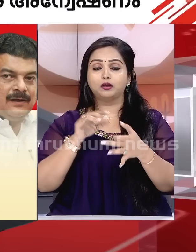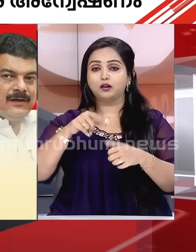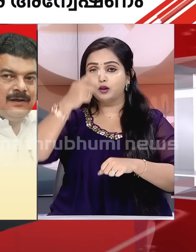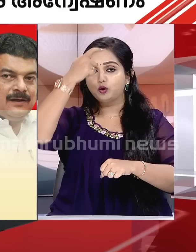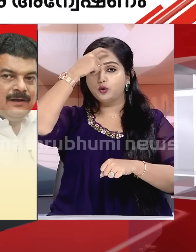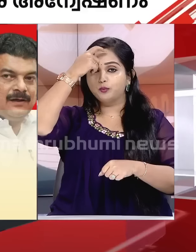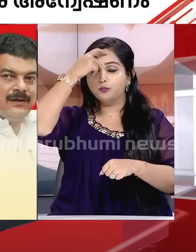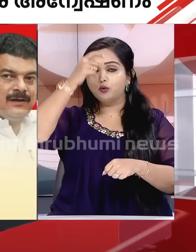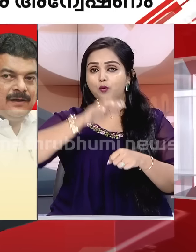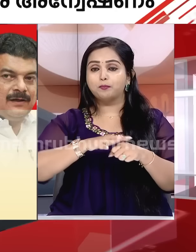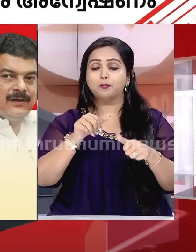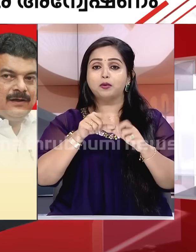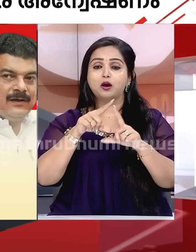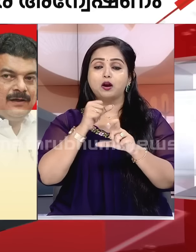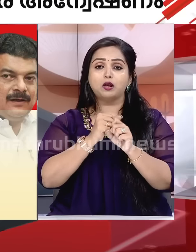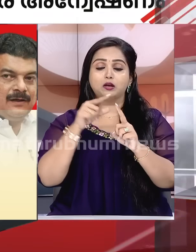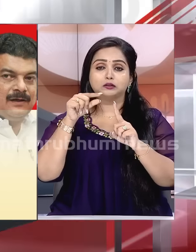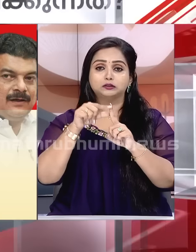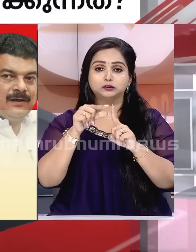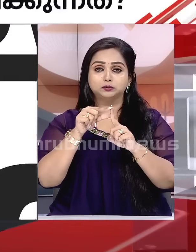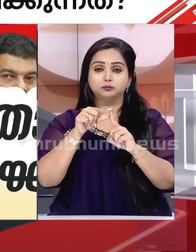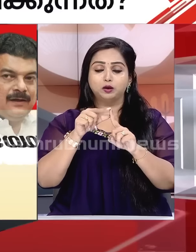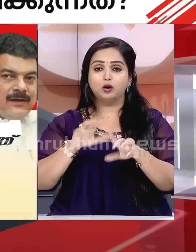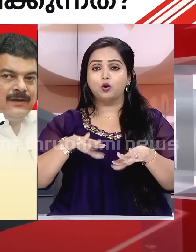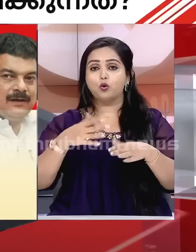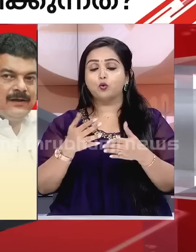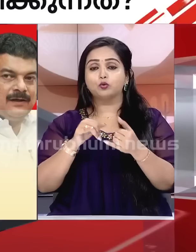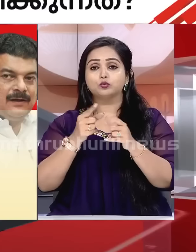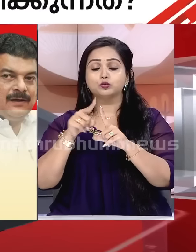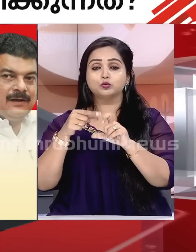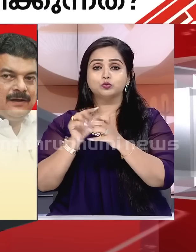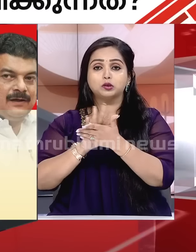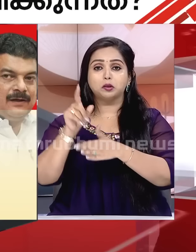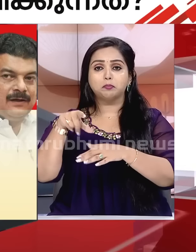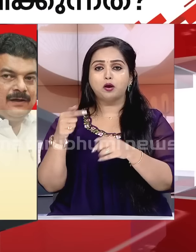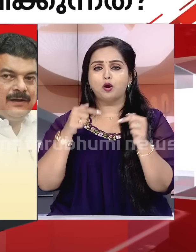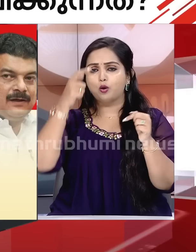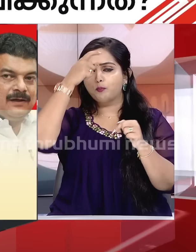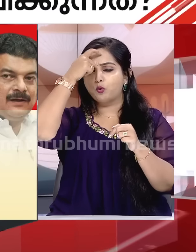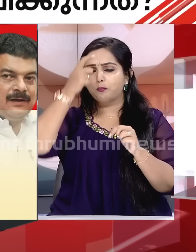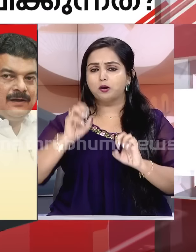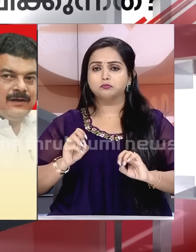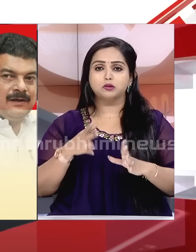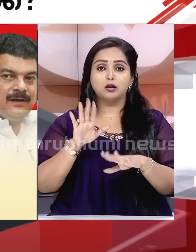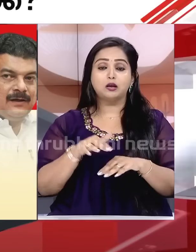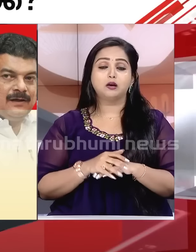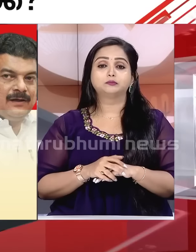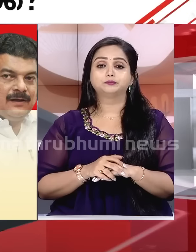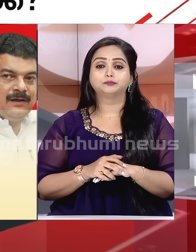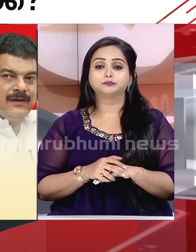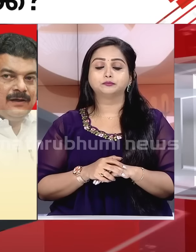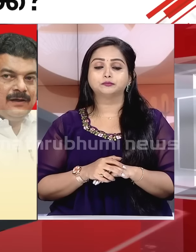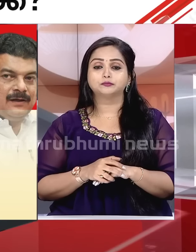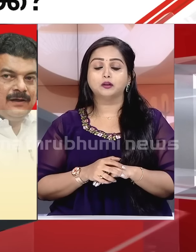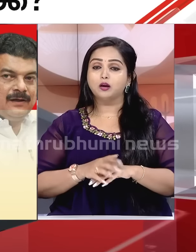പ്രശ്നങ്ങൾ ADGP അതുപോലെ തന്നെ സുജിത് ദാസും തമ്മിൽ ഉണ്ടായെന്നാണ് ഞാൻ കരുതുന്നത്. അതുമാത്രമല്ല,